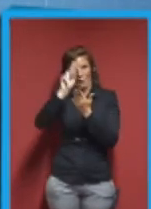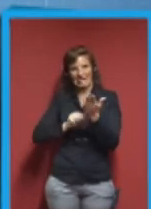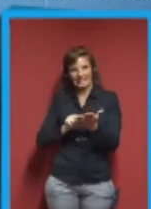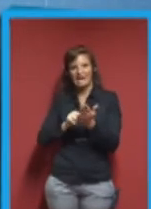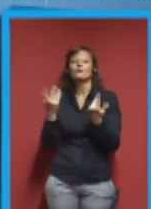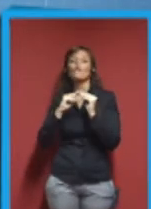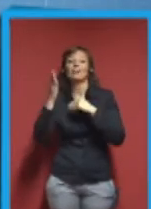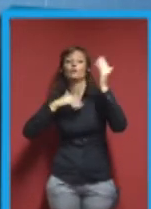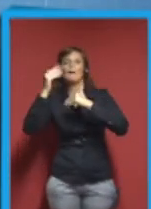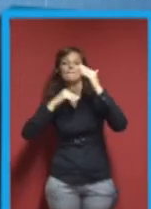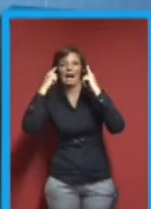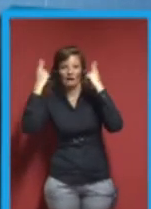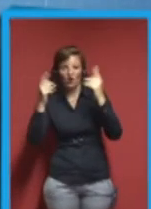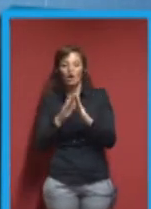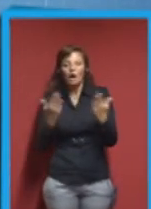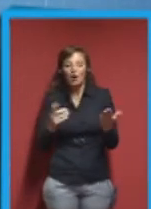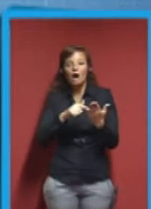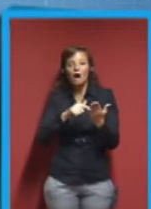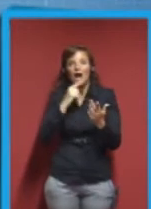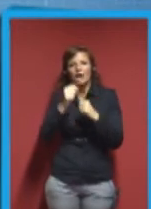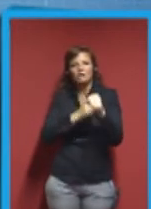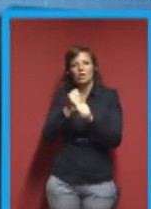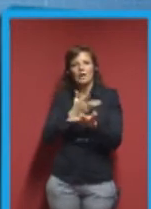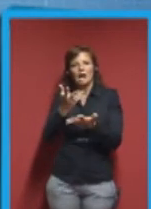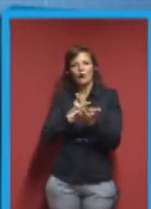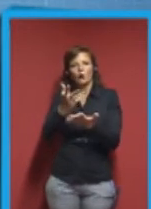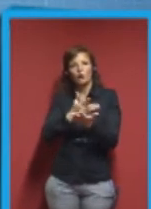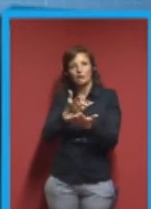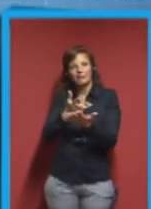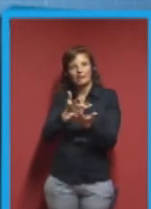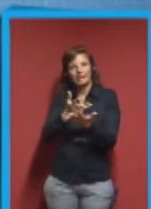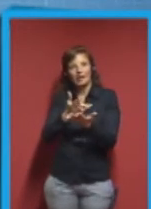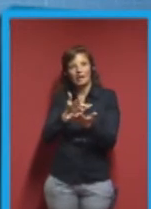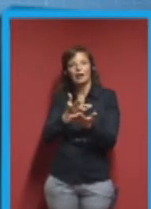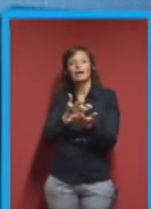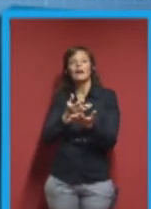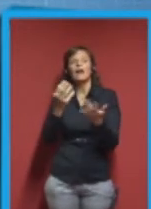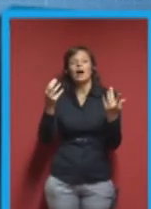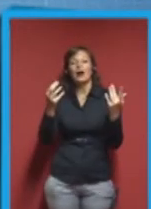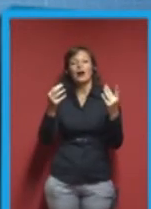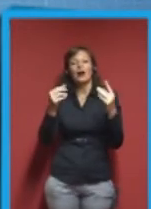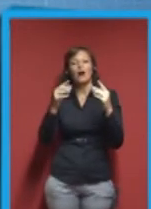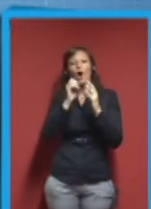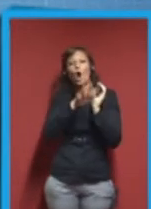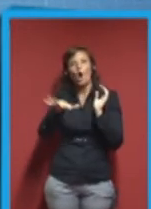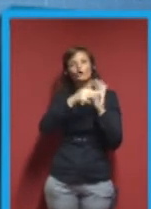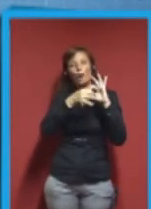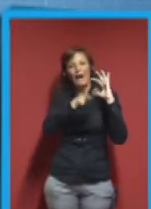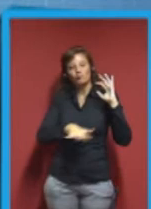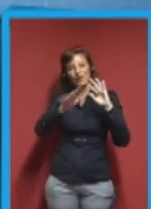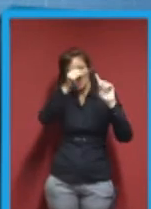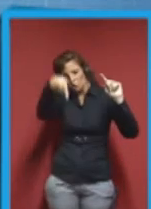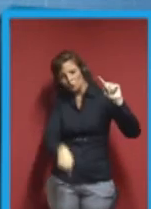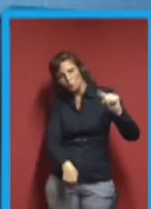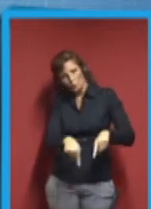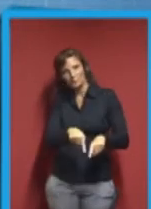Hand, fatto con le mani, e dice la storia in cui nel sud del Pacifico ha